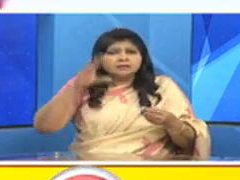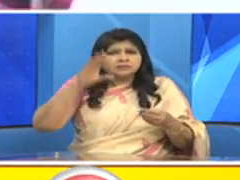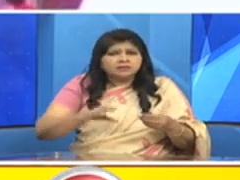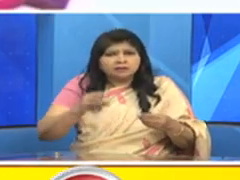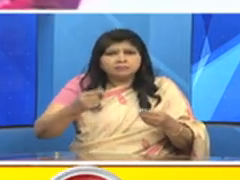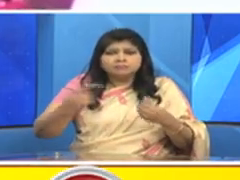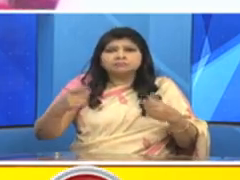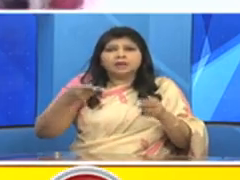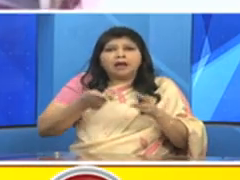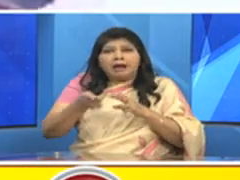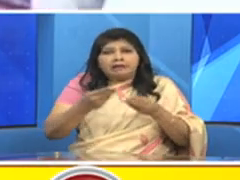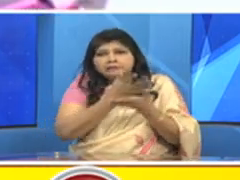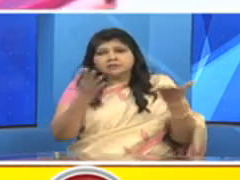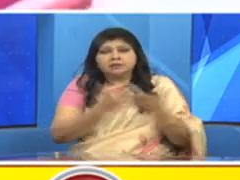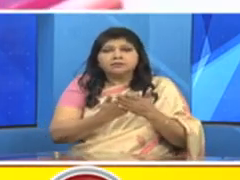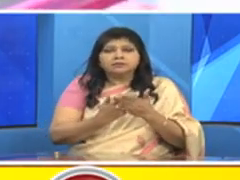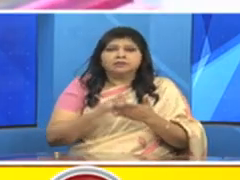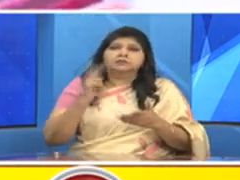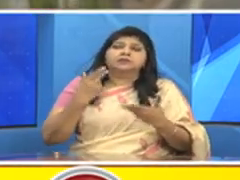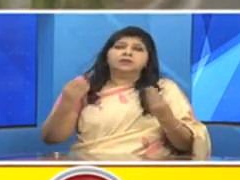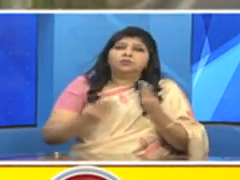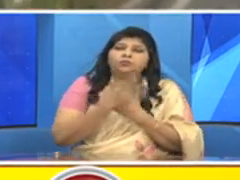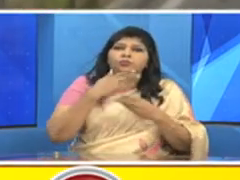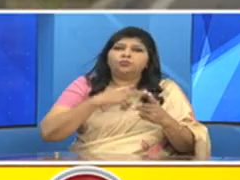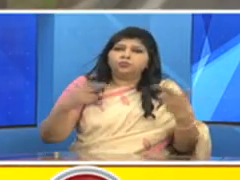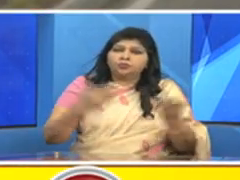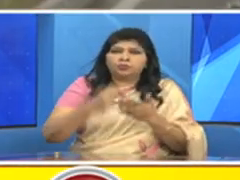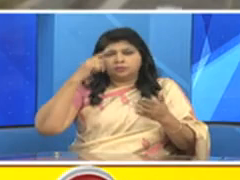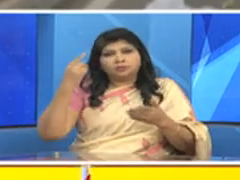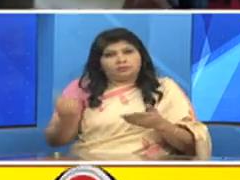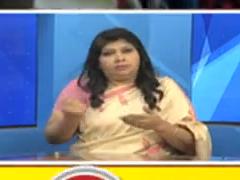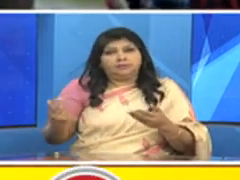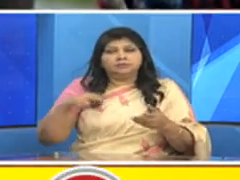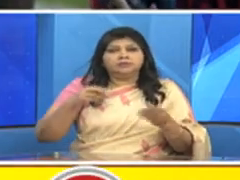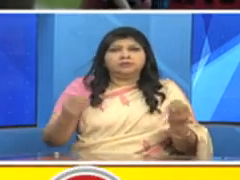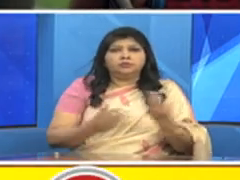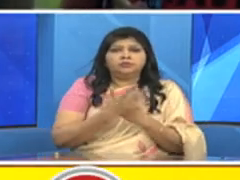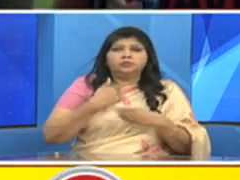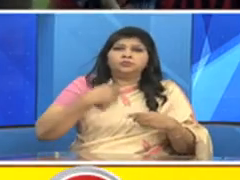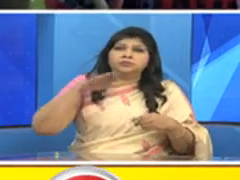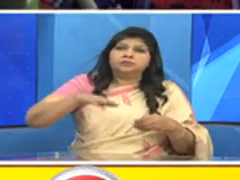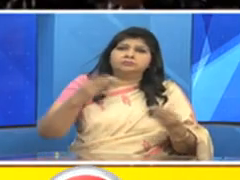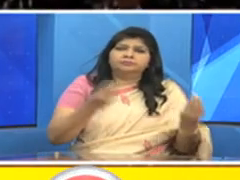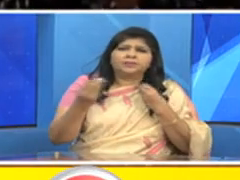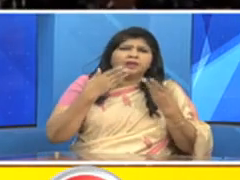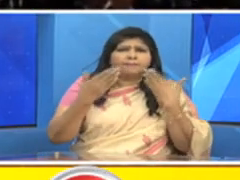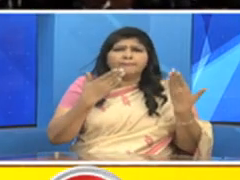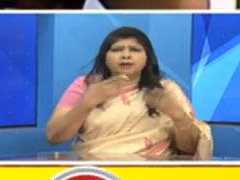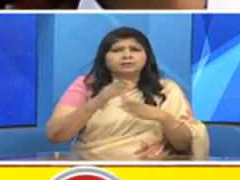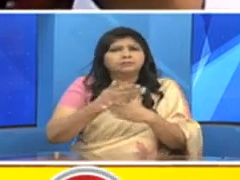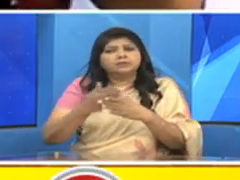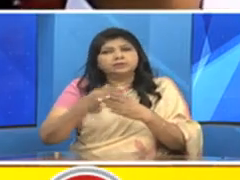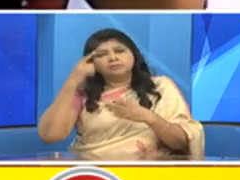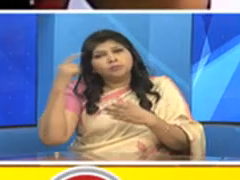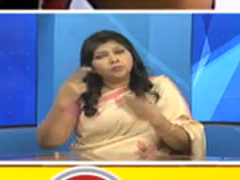नया पहलू, उसको बल देना हो। ऐसे ढेर सारे संकल्पों का जन्म हमारी इन हल्की फुल्की मन की बातों